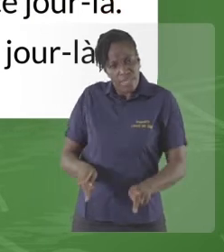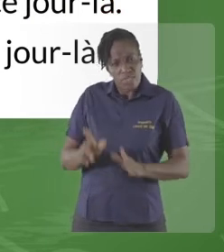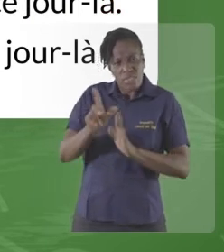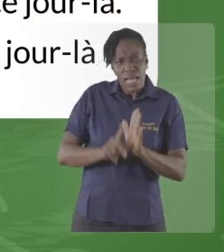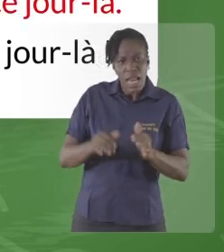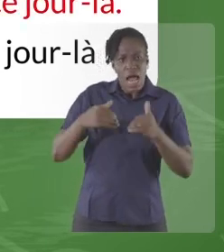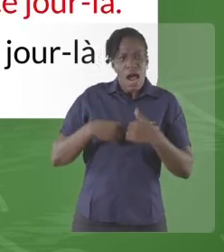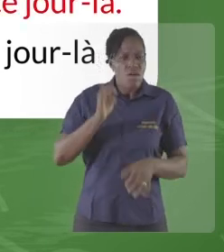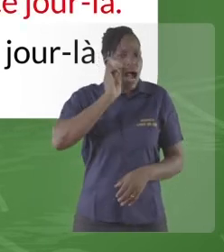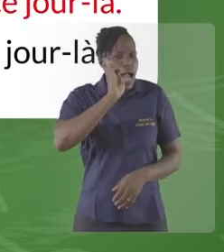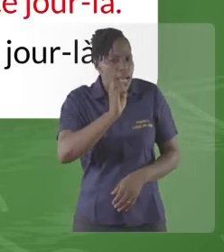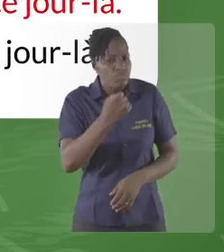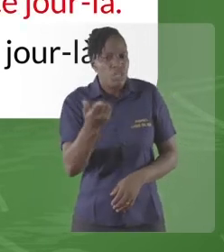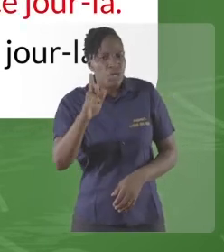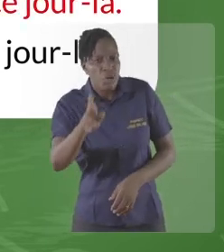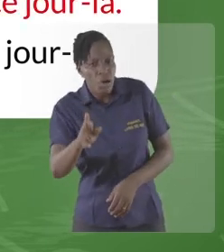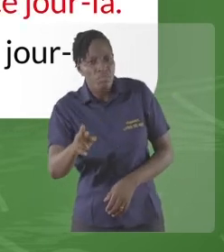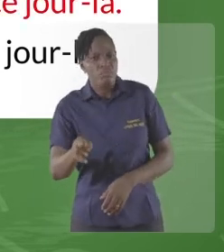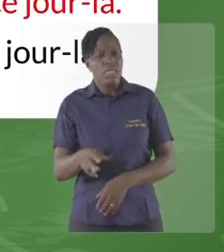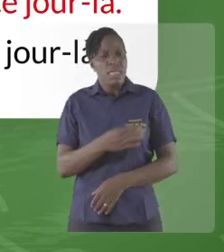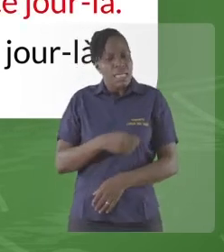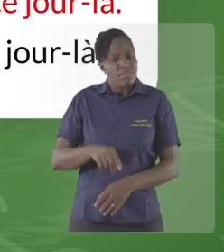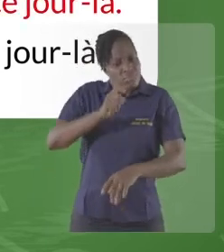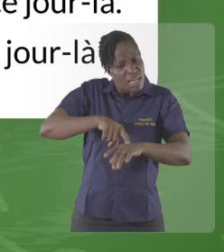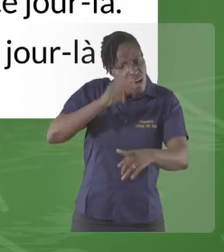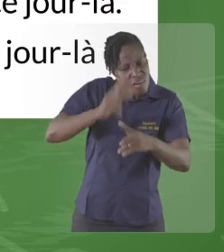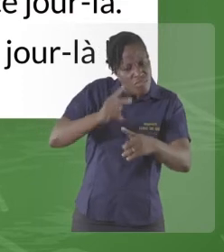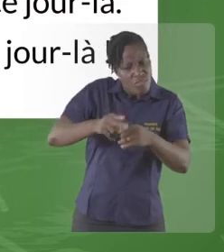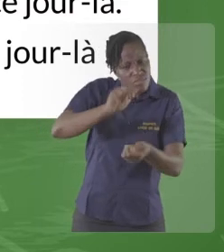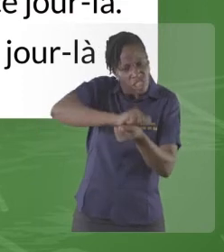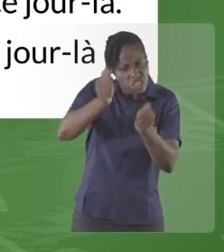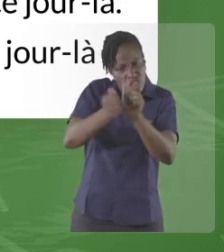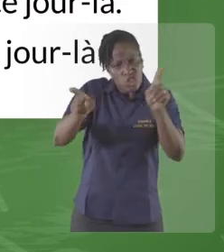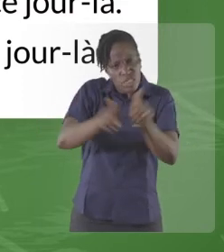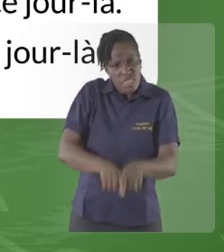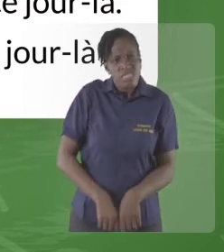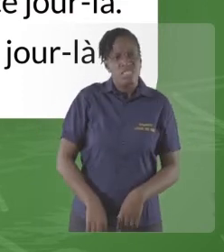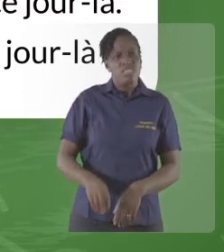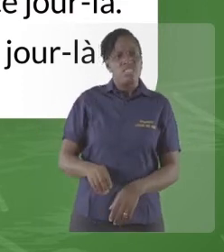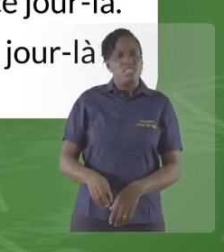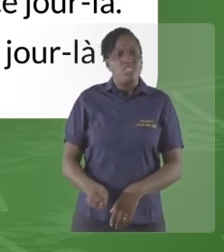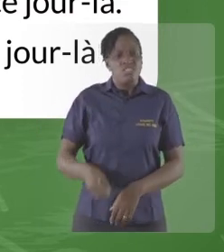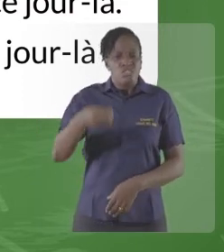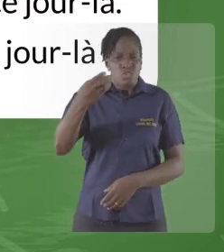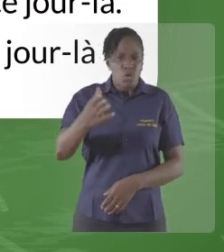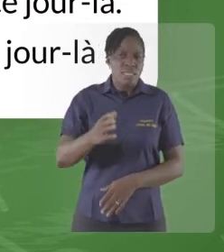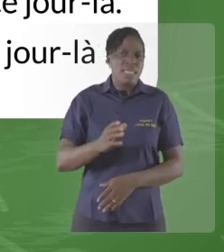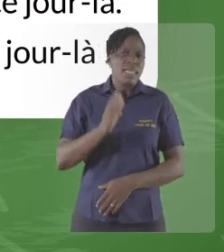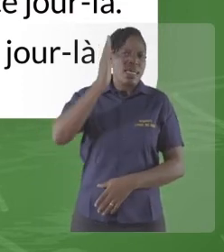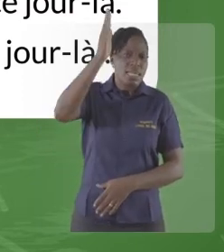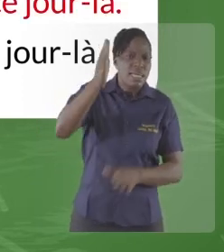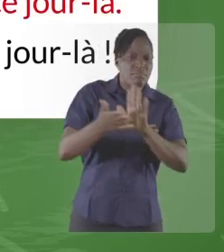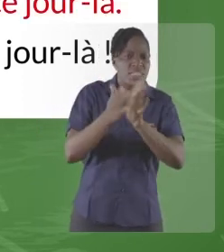leur. Le temps du verbe change aussi. Nous avons donnerait au lieu de donner.